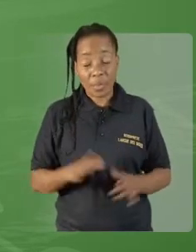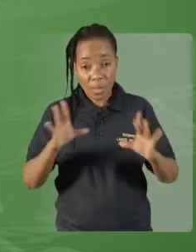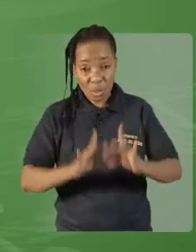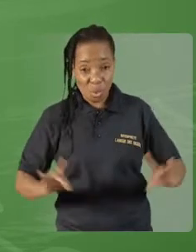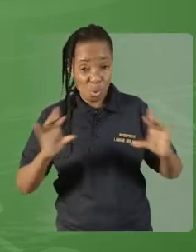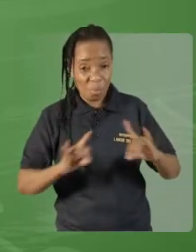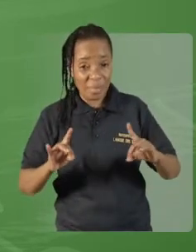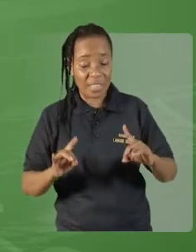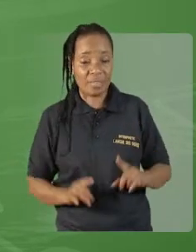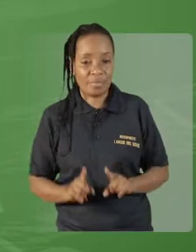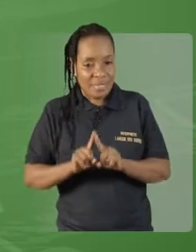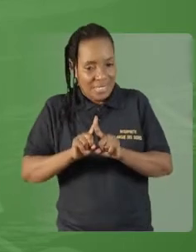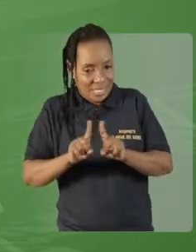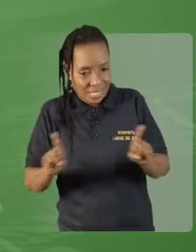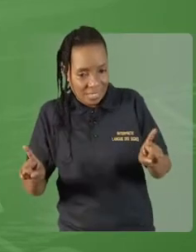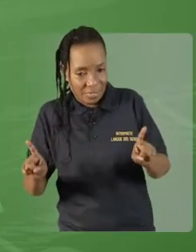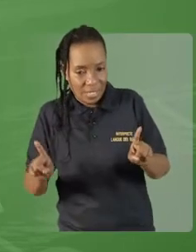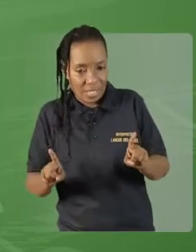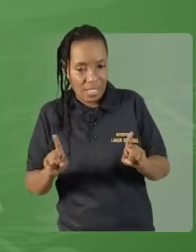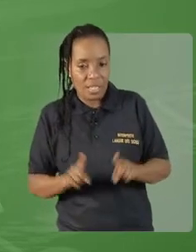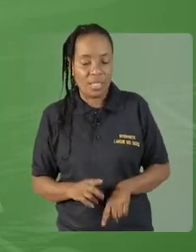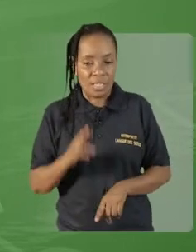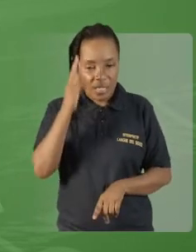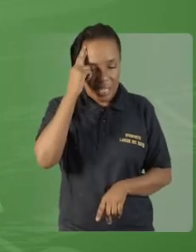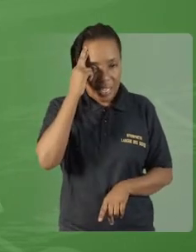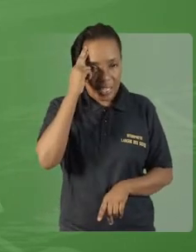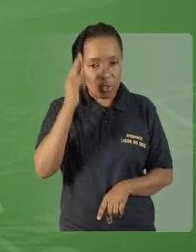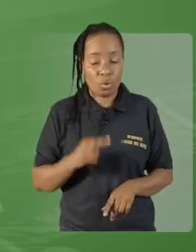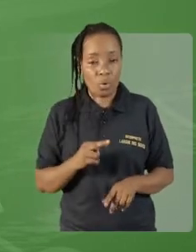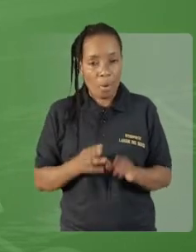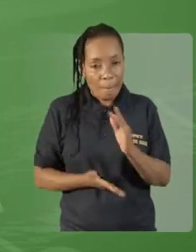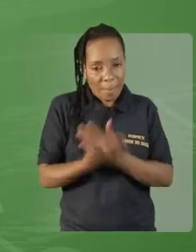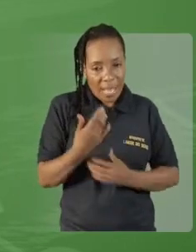démarche, diffère de la démarche rationnelle.